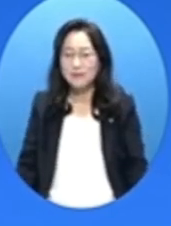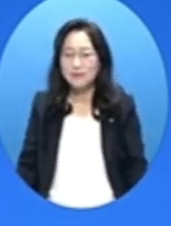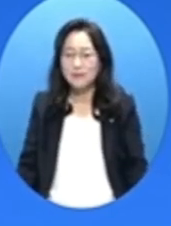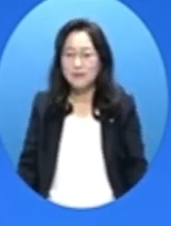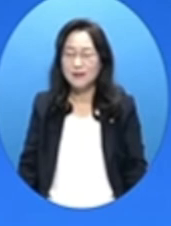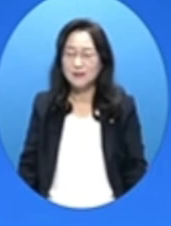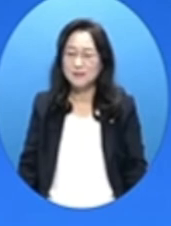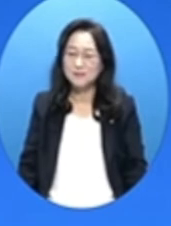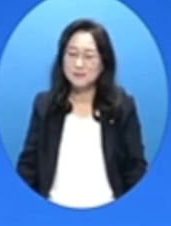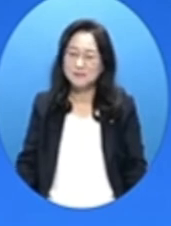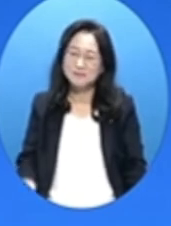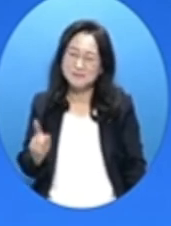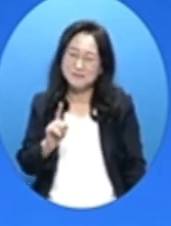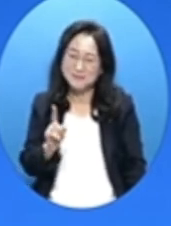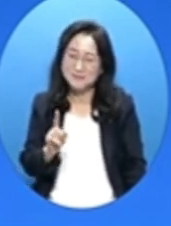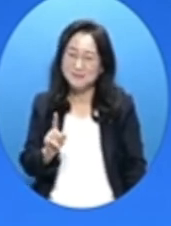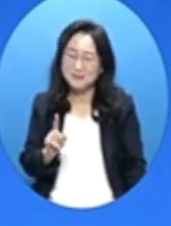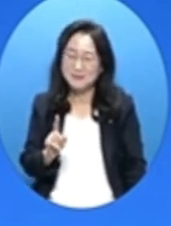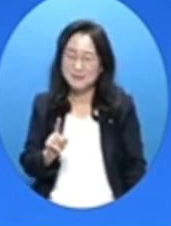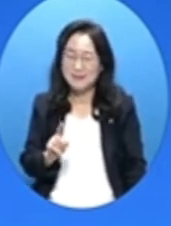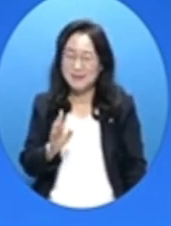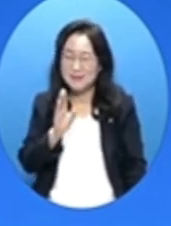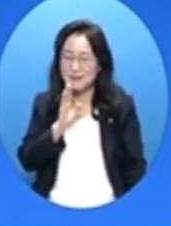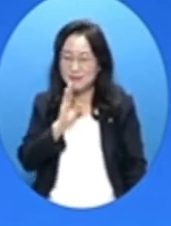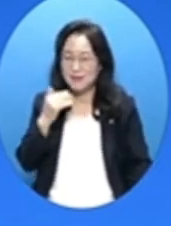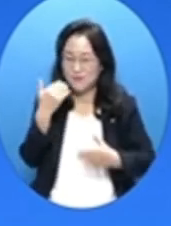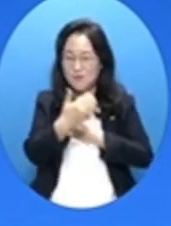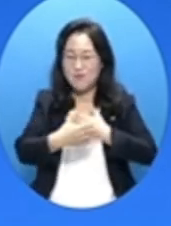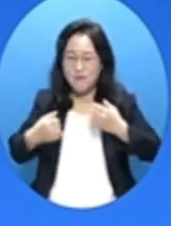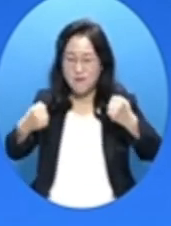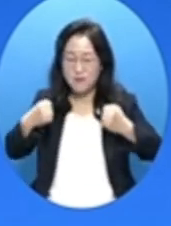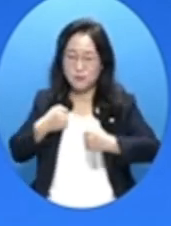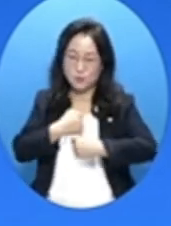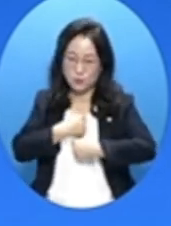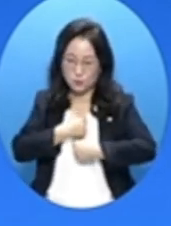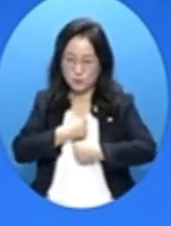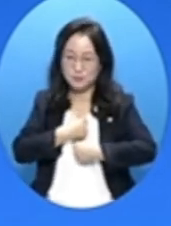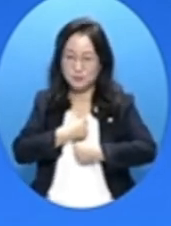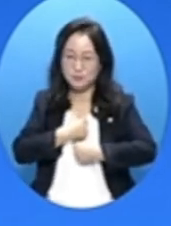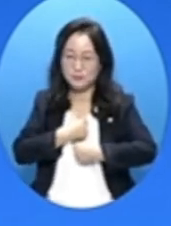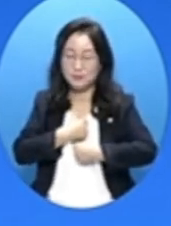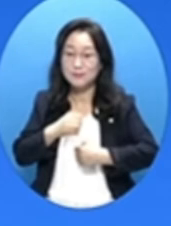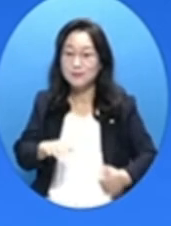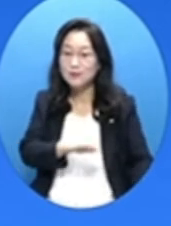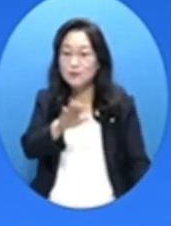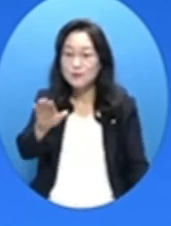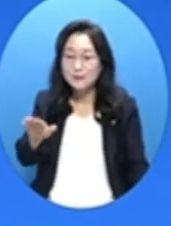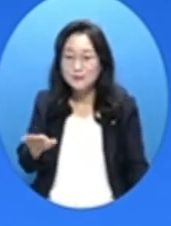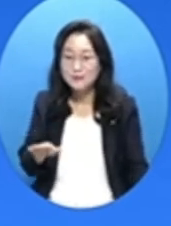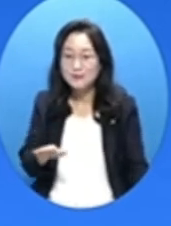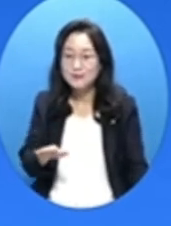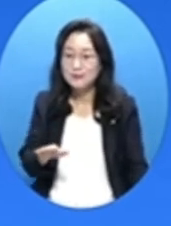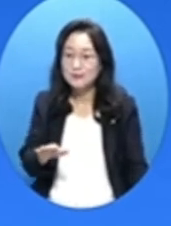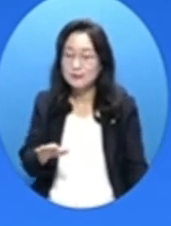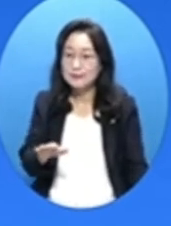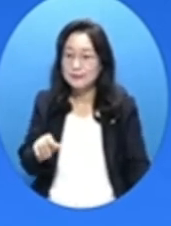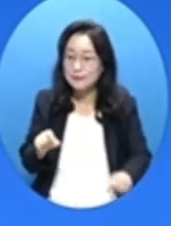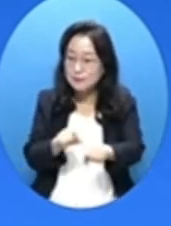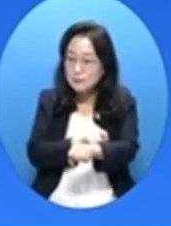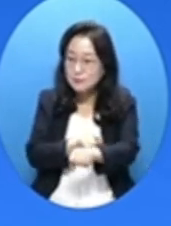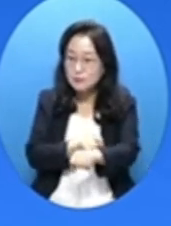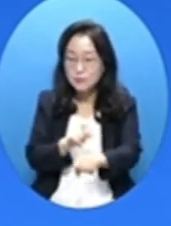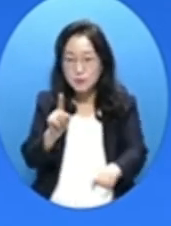뭐니 뭐니 해도 이럴 때 건강을 잘 유지해야 됩니다. 우리에게 특별히 나이 많으신